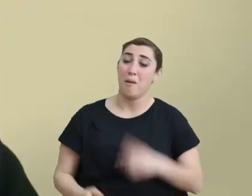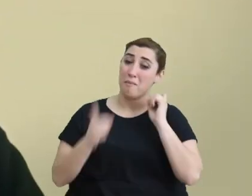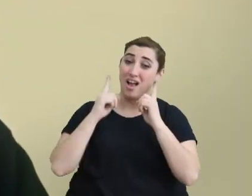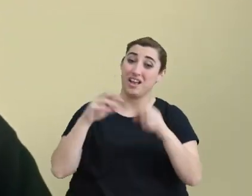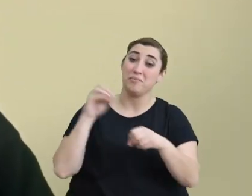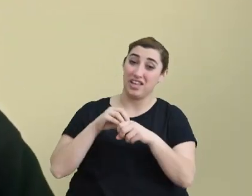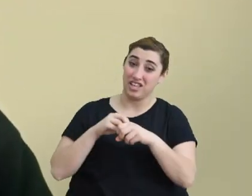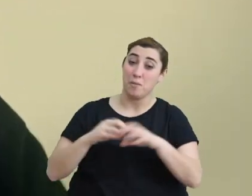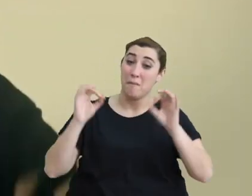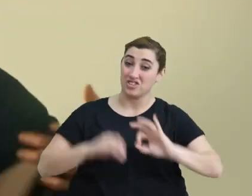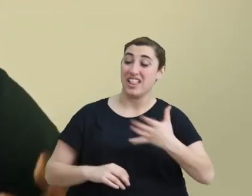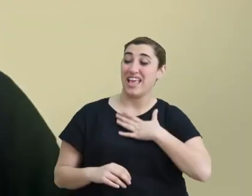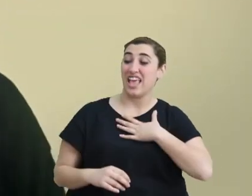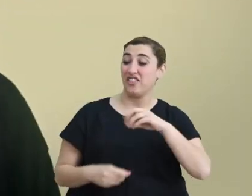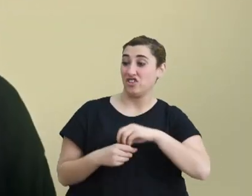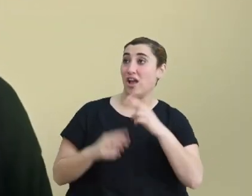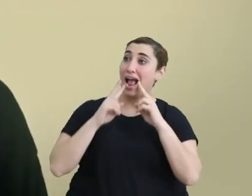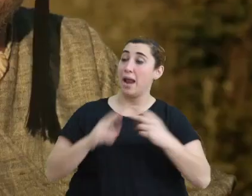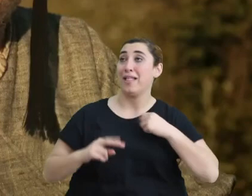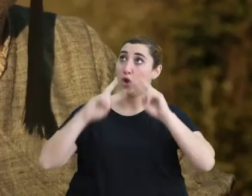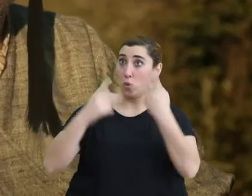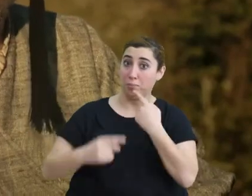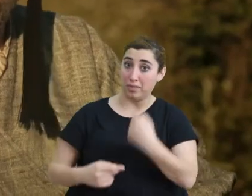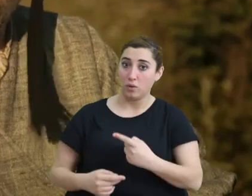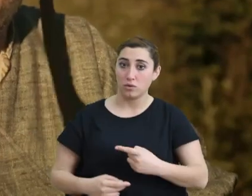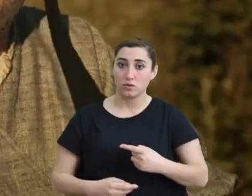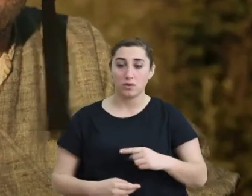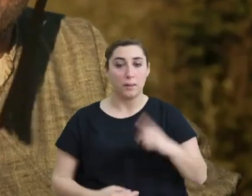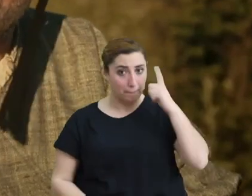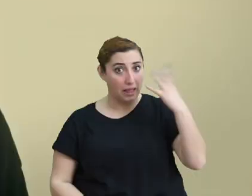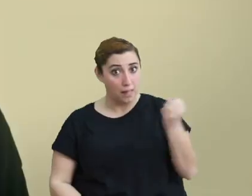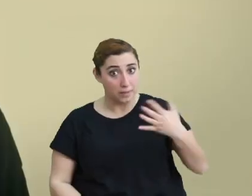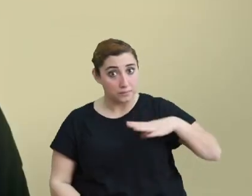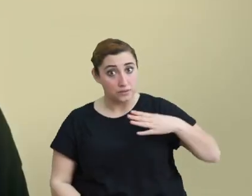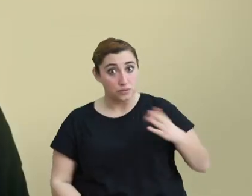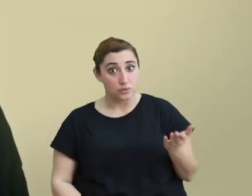Mahkeme kurdun. Kendi namına hükümde mi verirsin? Kaynak mı istersin?